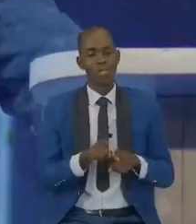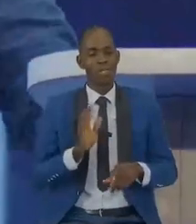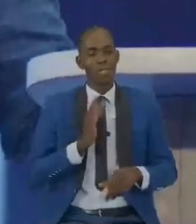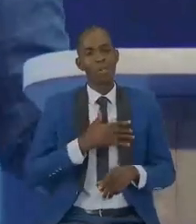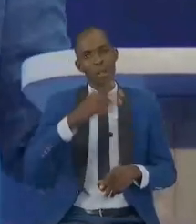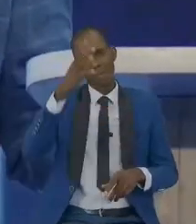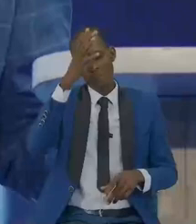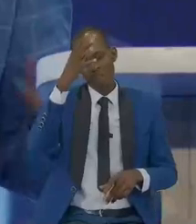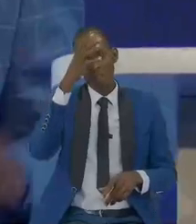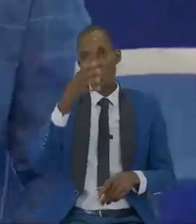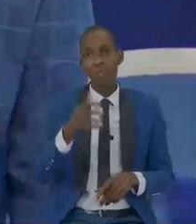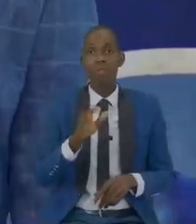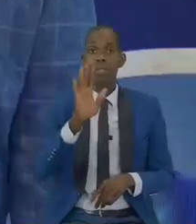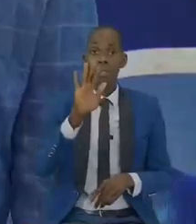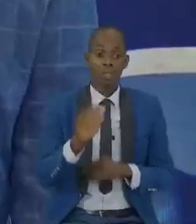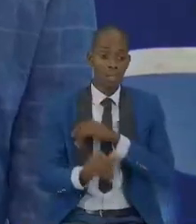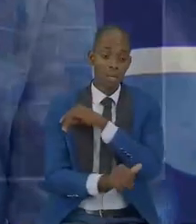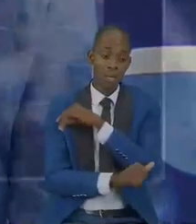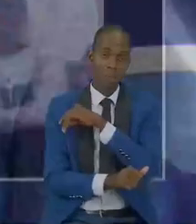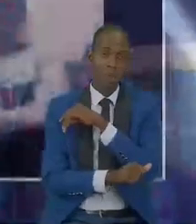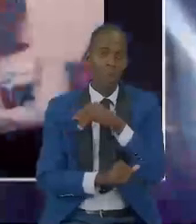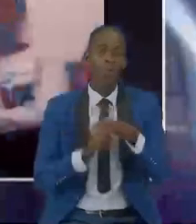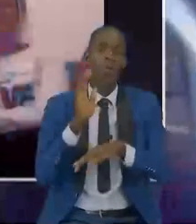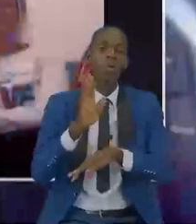avons Abraham pour père.